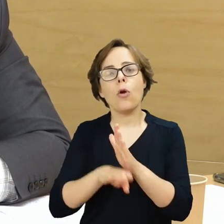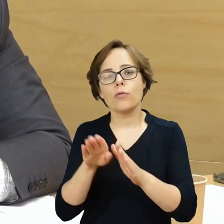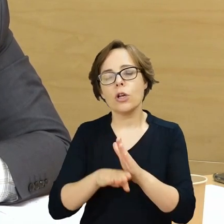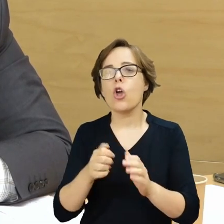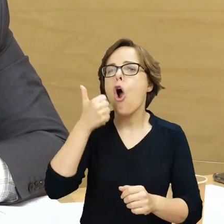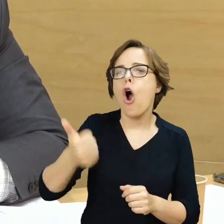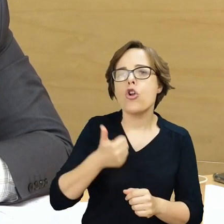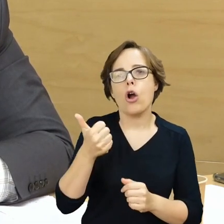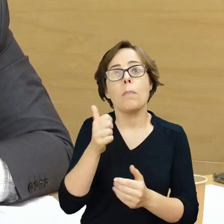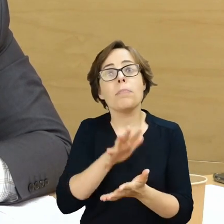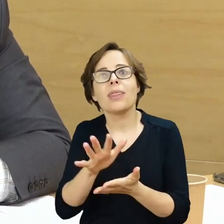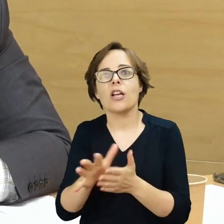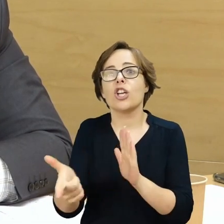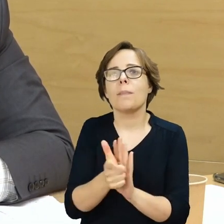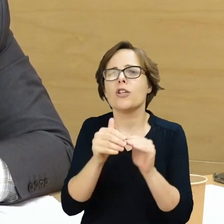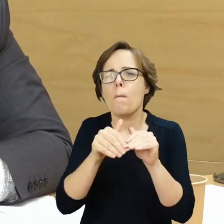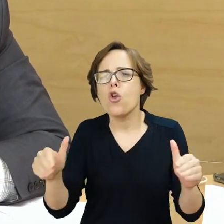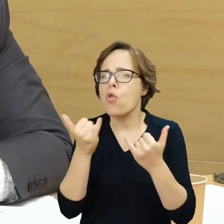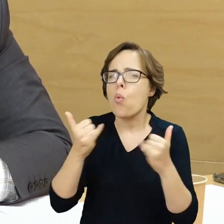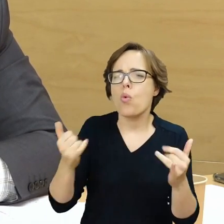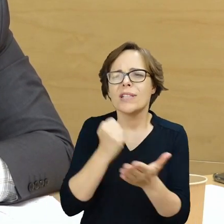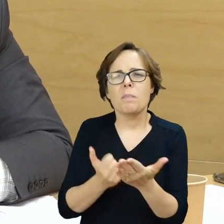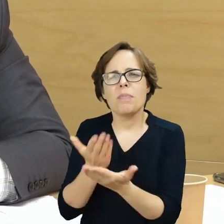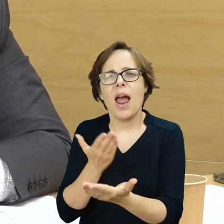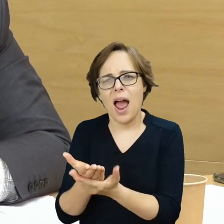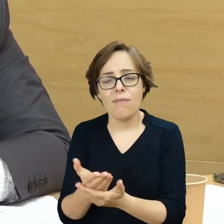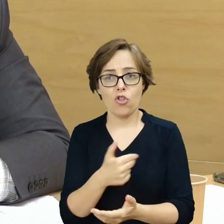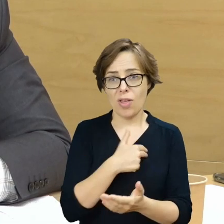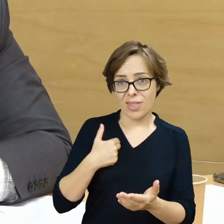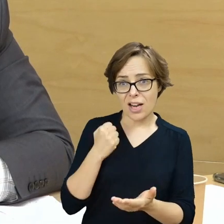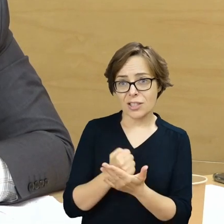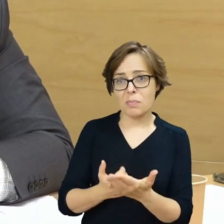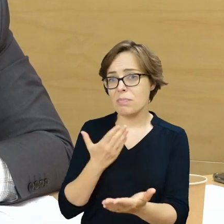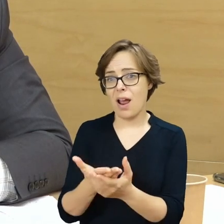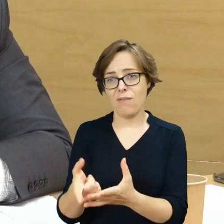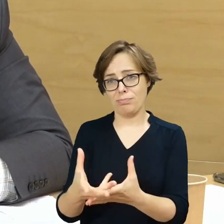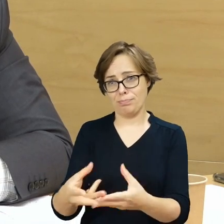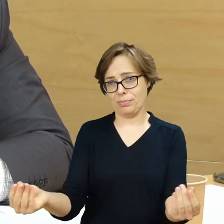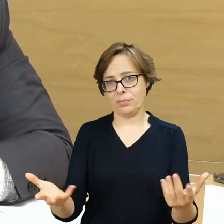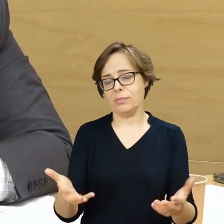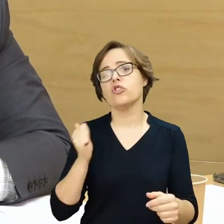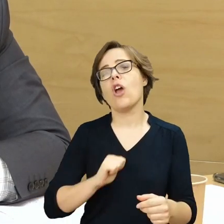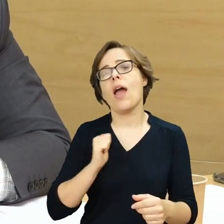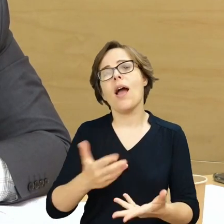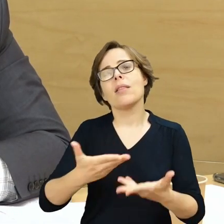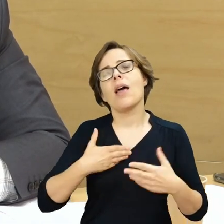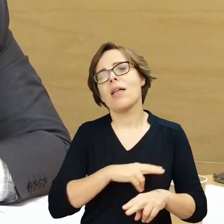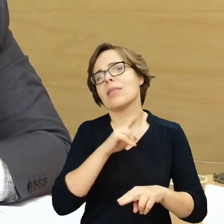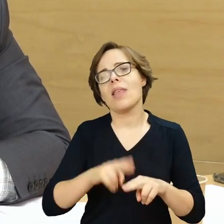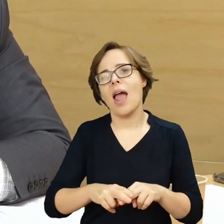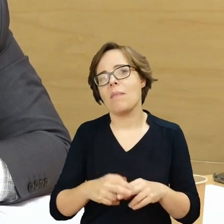spraw, to te sprawy się tam zgubią po prostu. I będziemy czekali na termin rozpoznania, nawet na